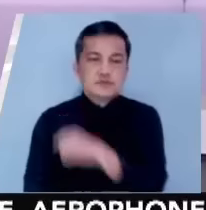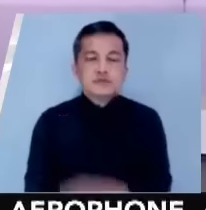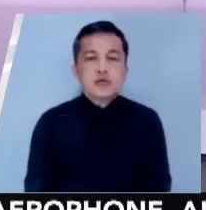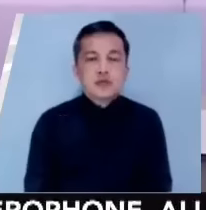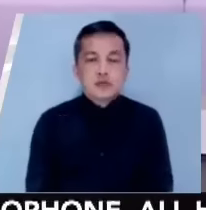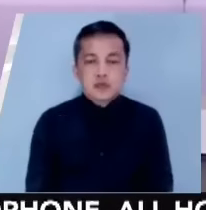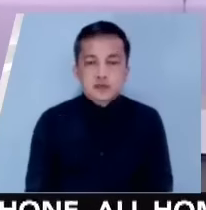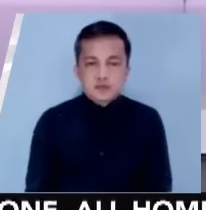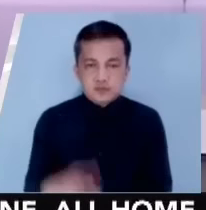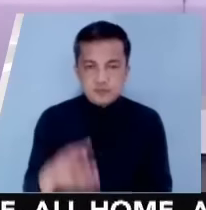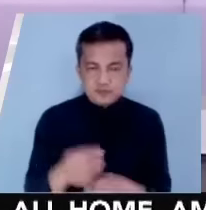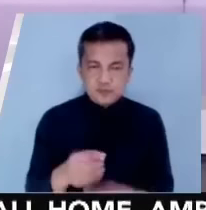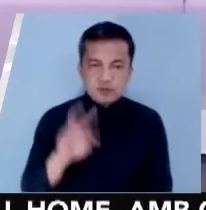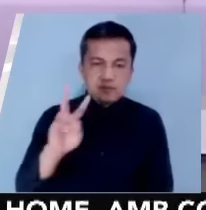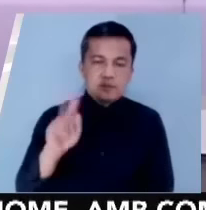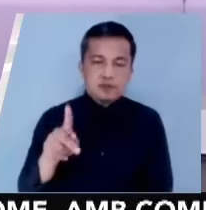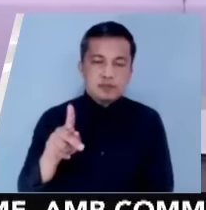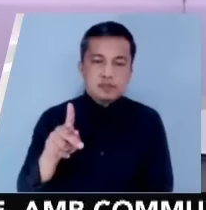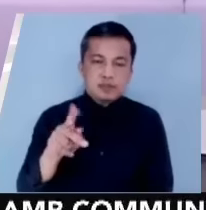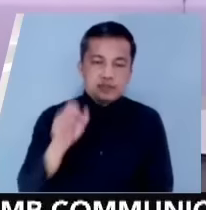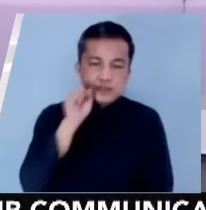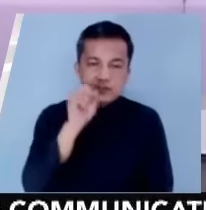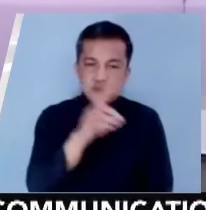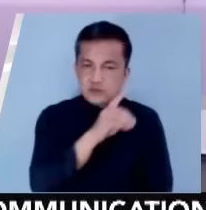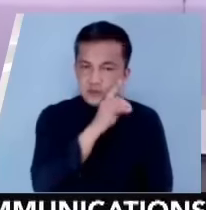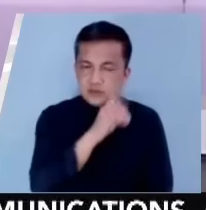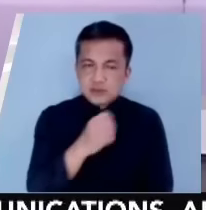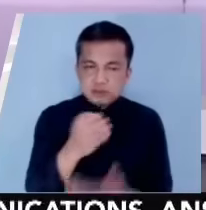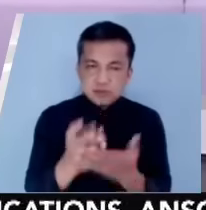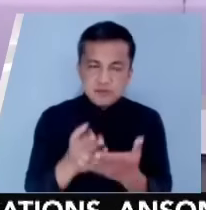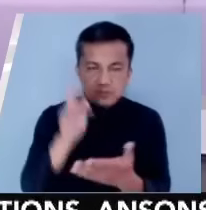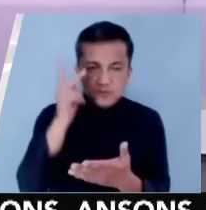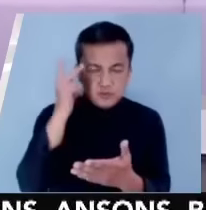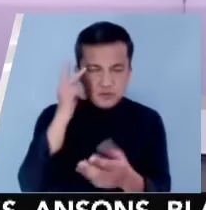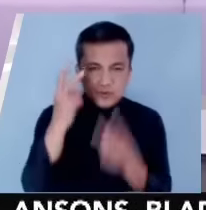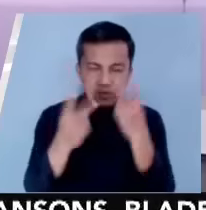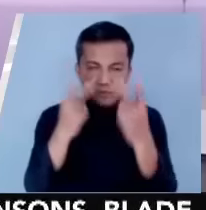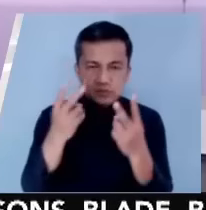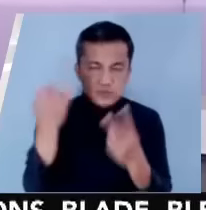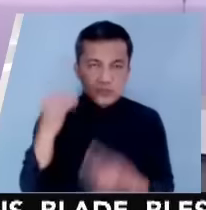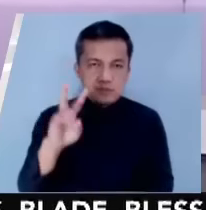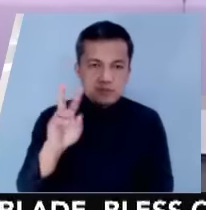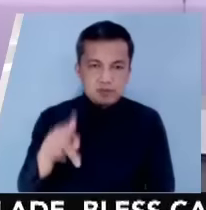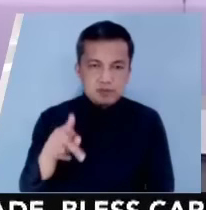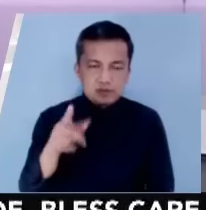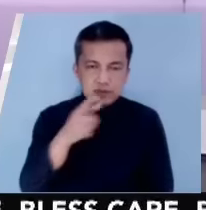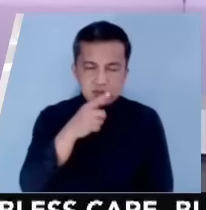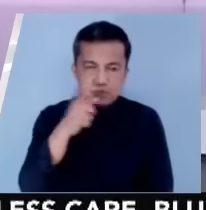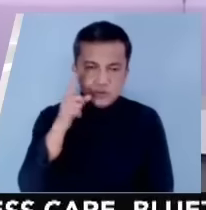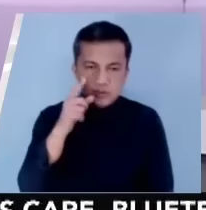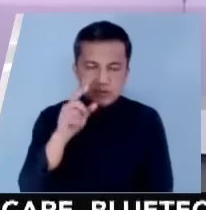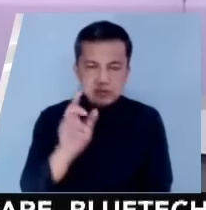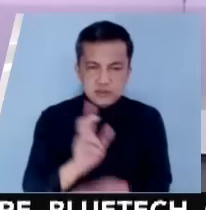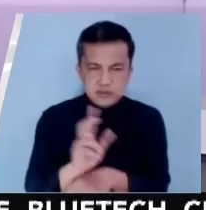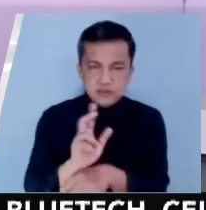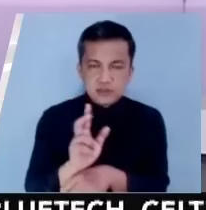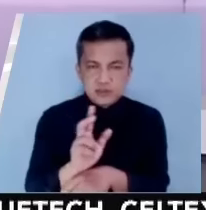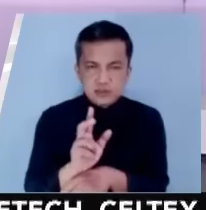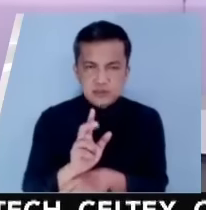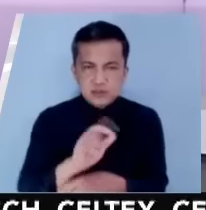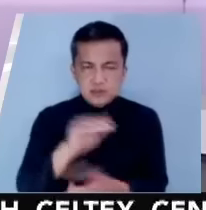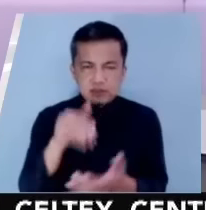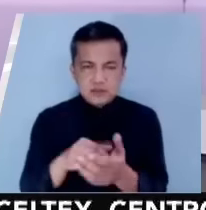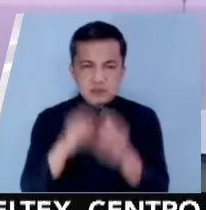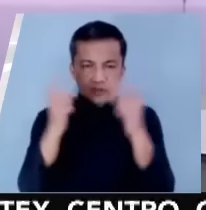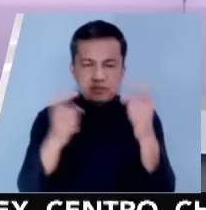Bukod kay Vice President Sara Duterte, ilang politiko ang dumalaw kay dating Vice President Lenny Robredo sa Naga City sa gitna ng pagdiriwang doon